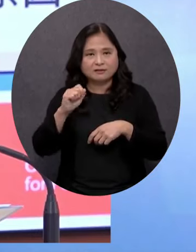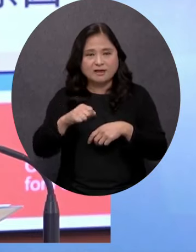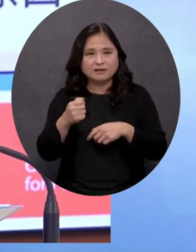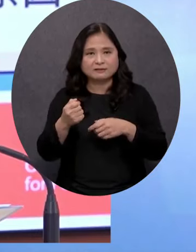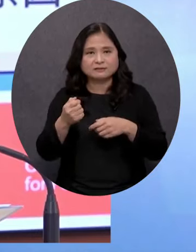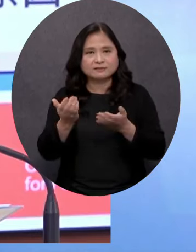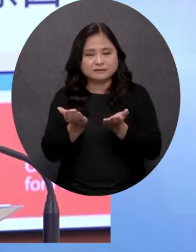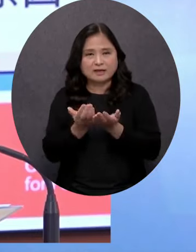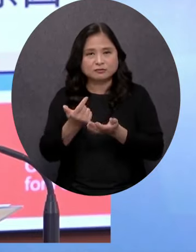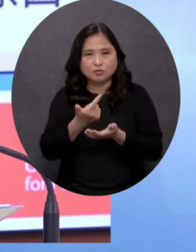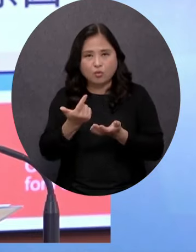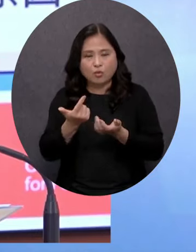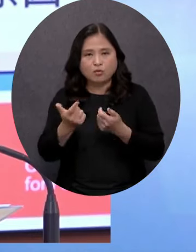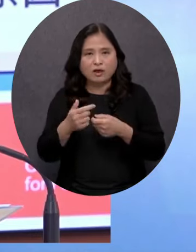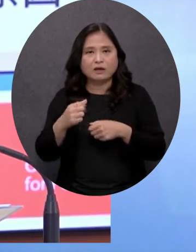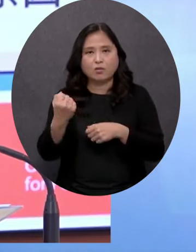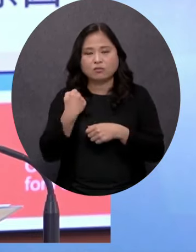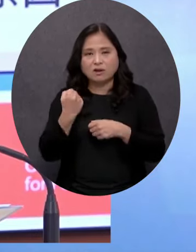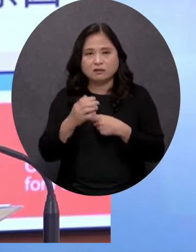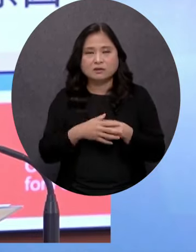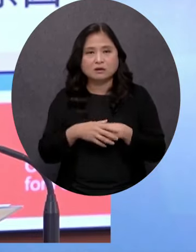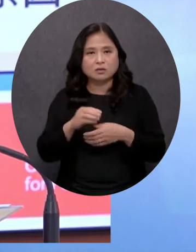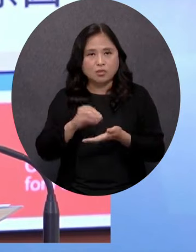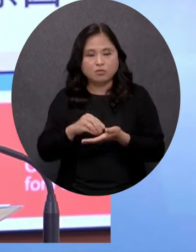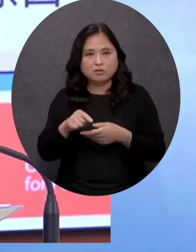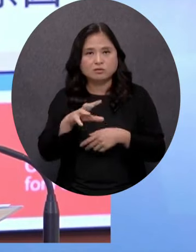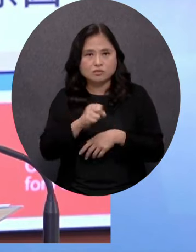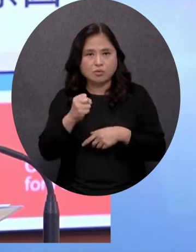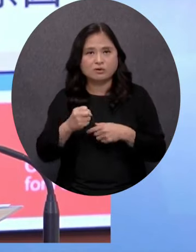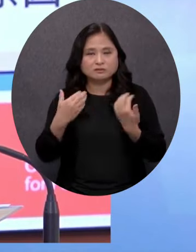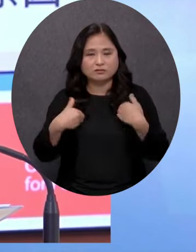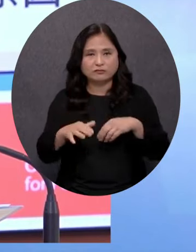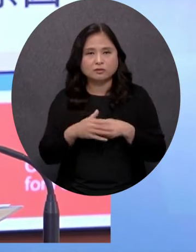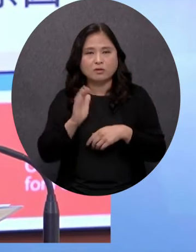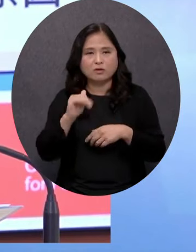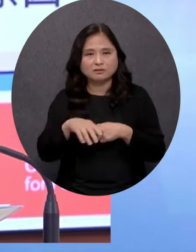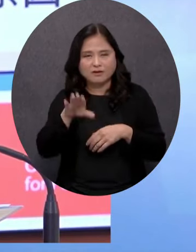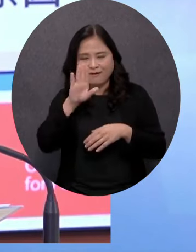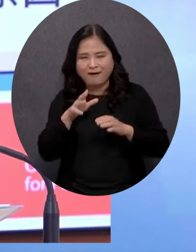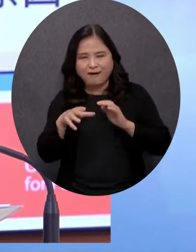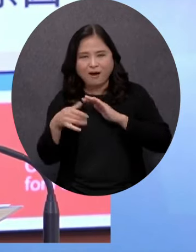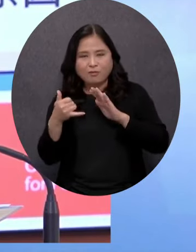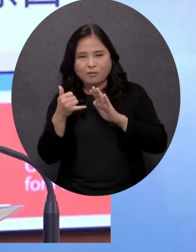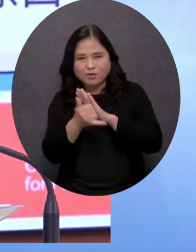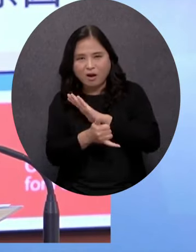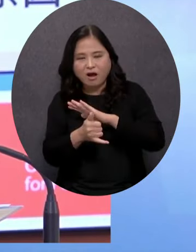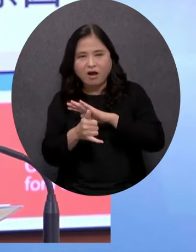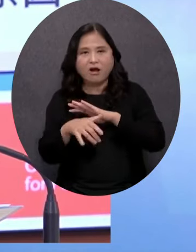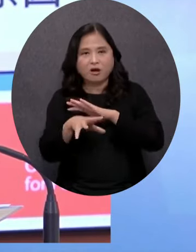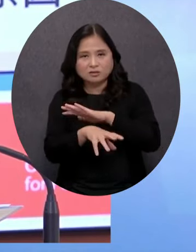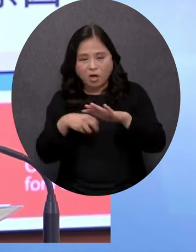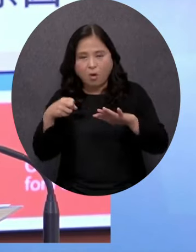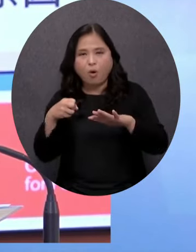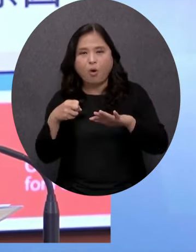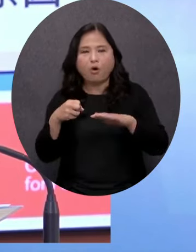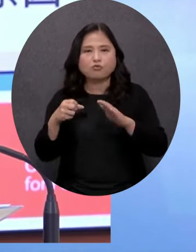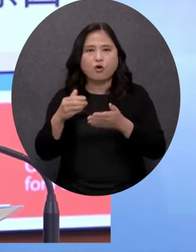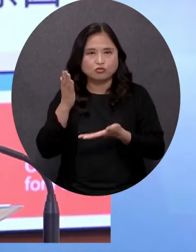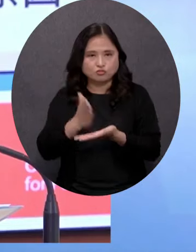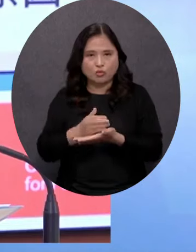話，我覺得這個呢就可能是阻止到黑客透過這個帳戶進入消委會的網